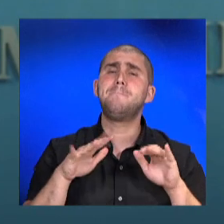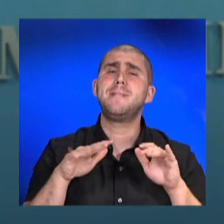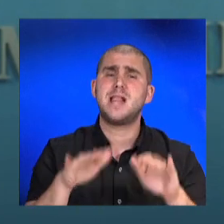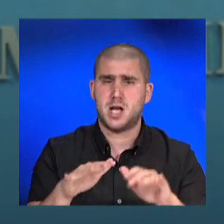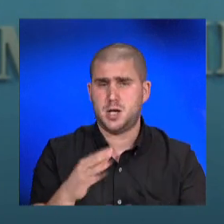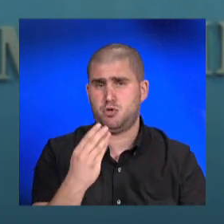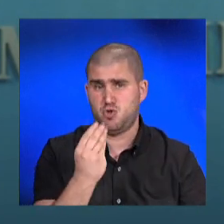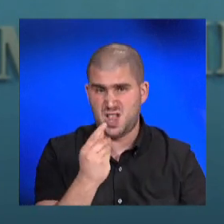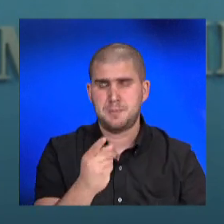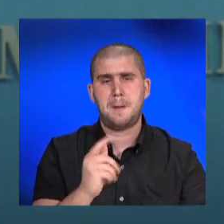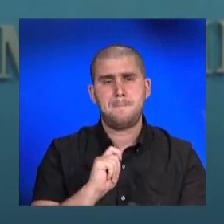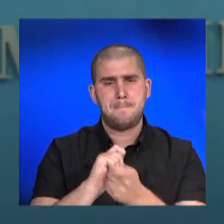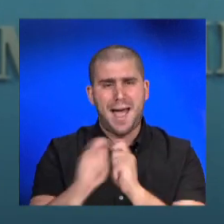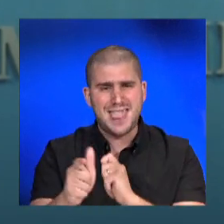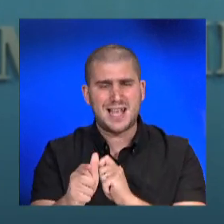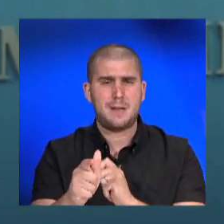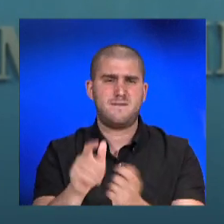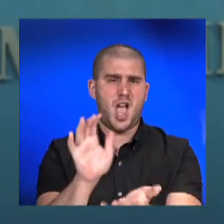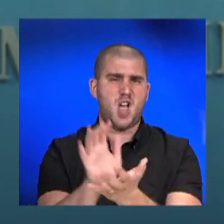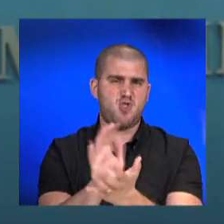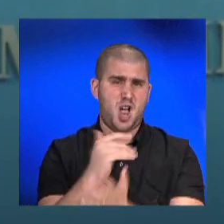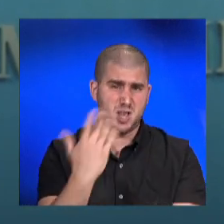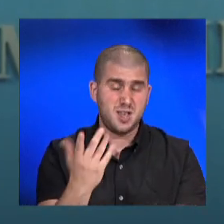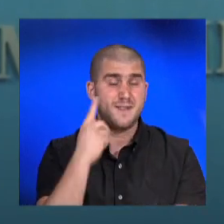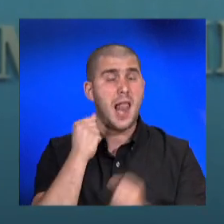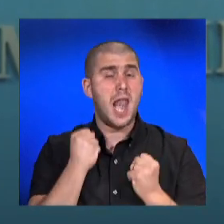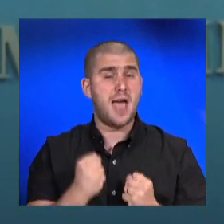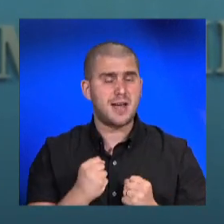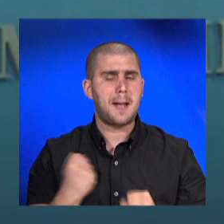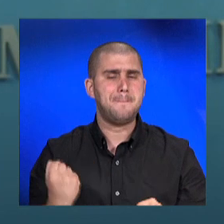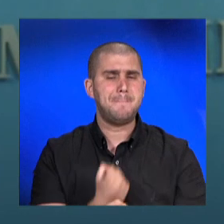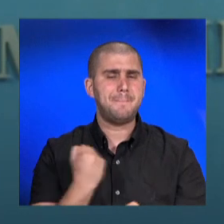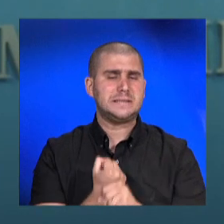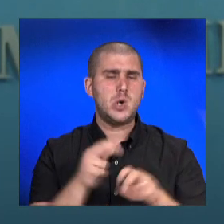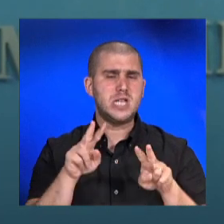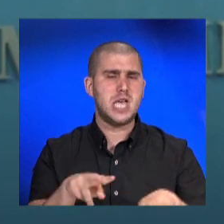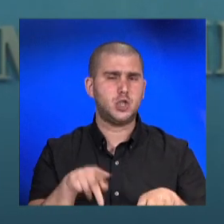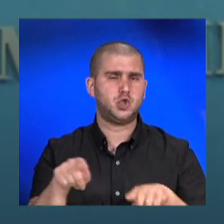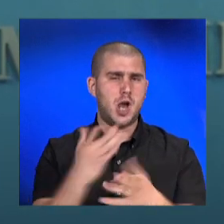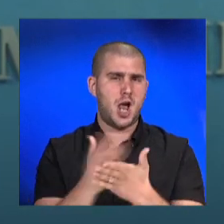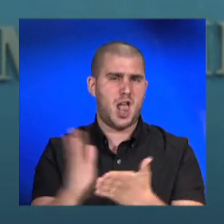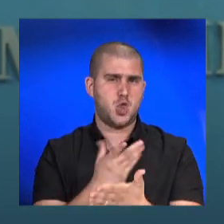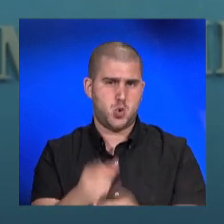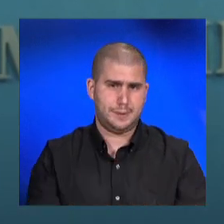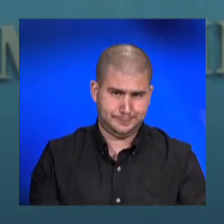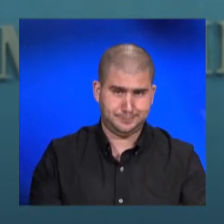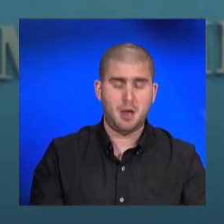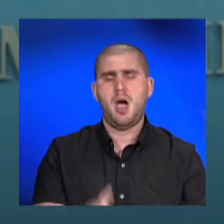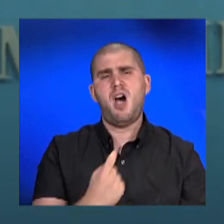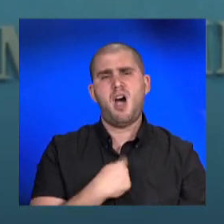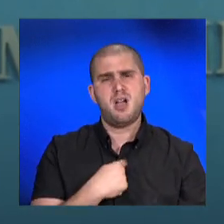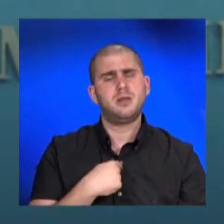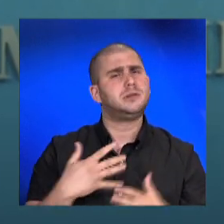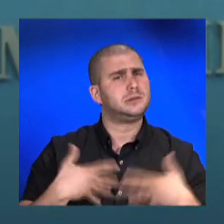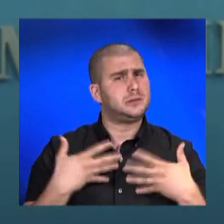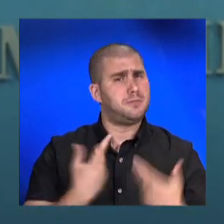במענקים ובאשראי, ולוודא את הביצוע של אותן ההחלטות. ואני שמח